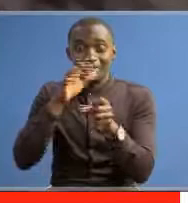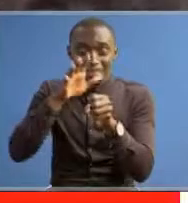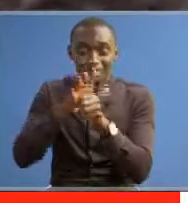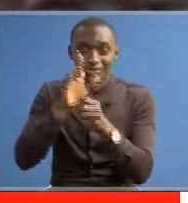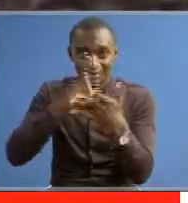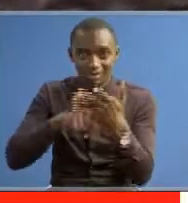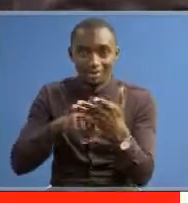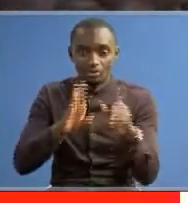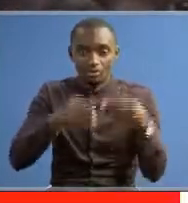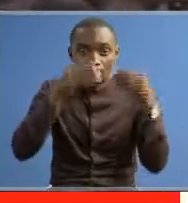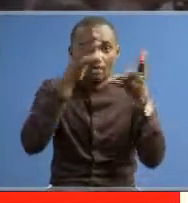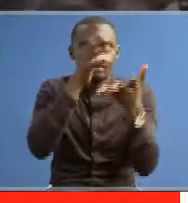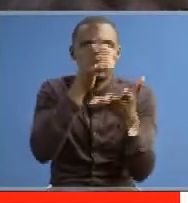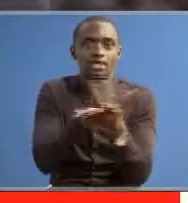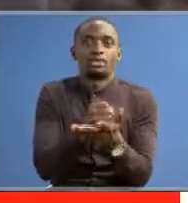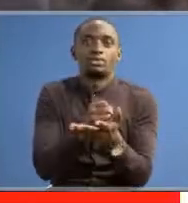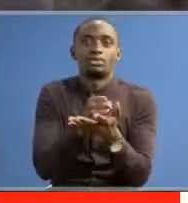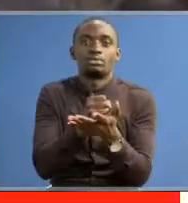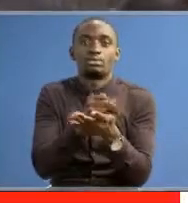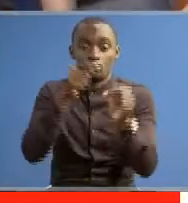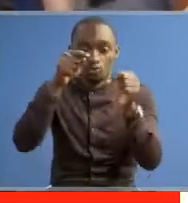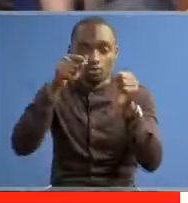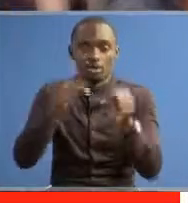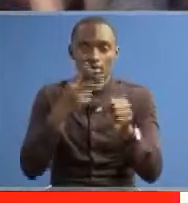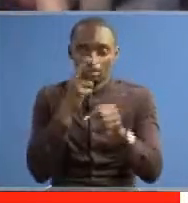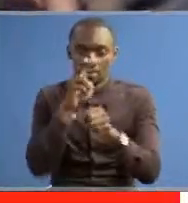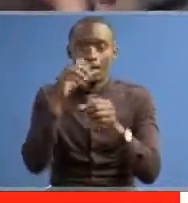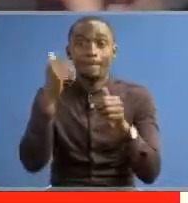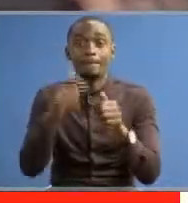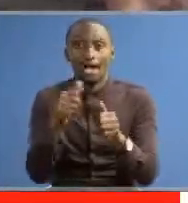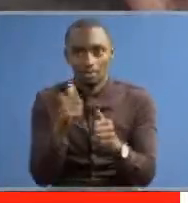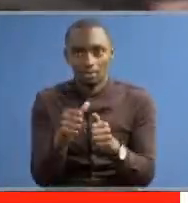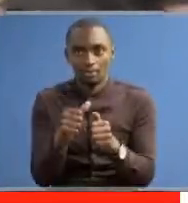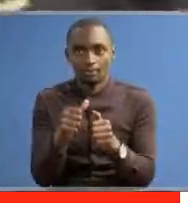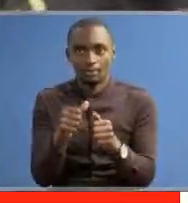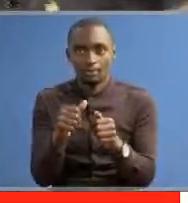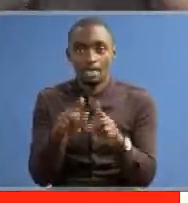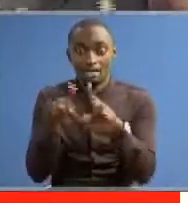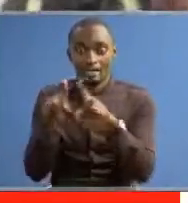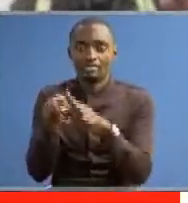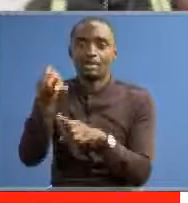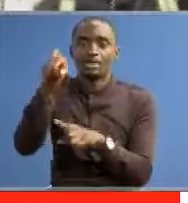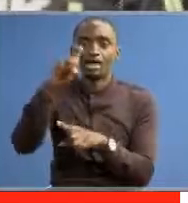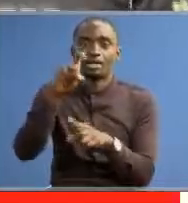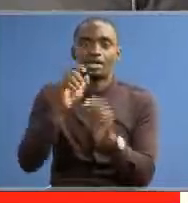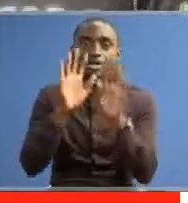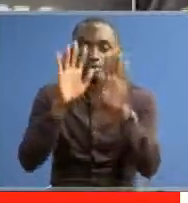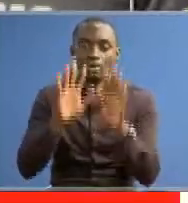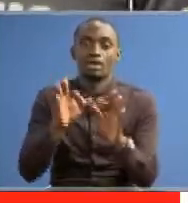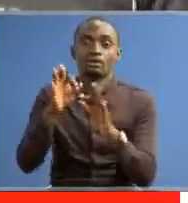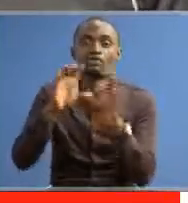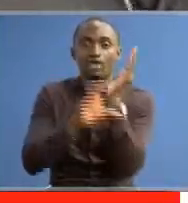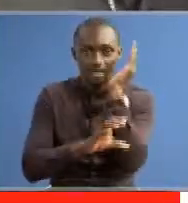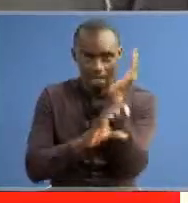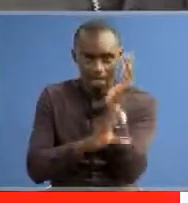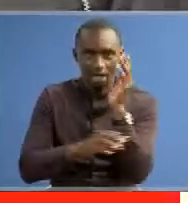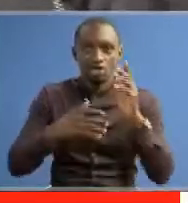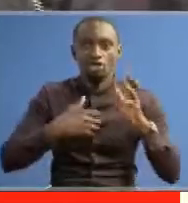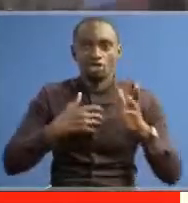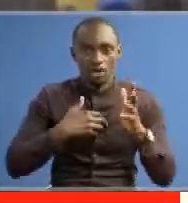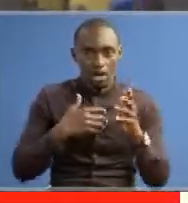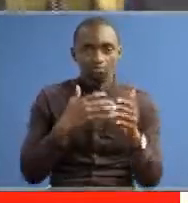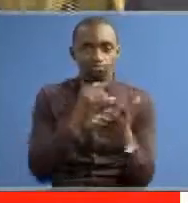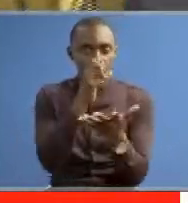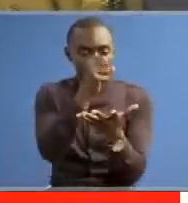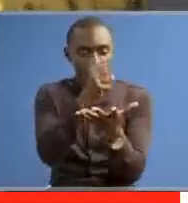watatujengea stadium. Mpaka wa leo hatujaona stadium. Seneta huyo aliongezea umuhimu wa nchi yote kwa ujumla kuwa na nyanja za